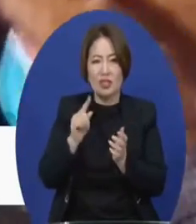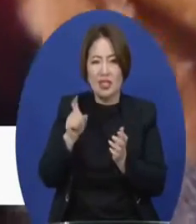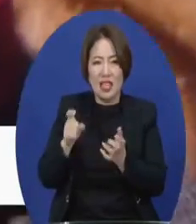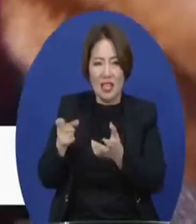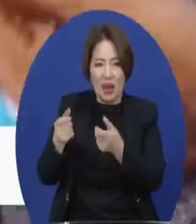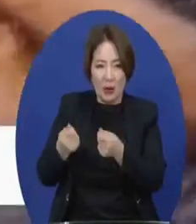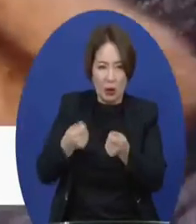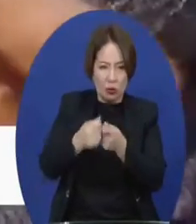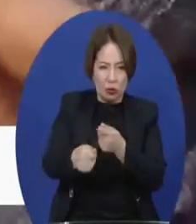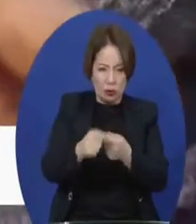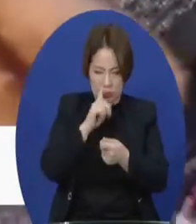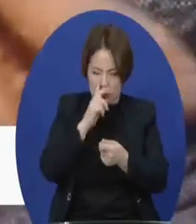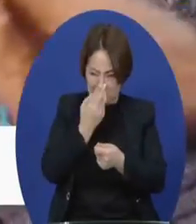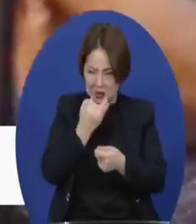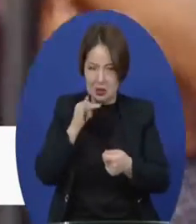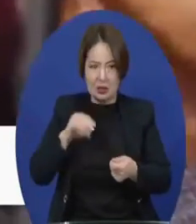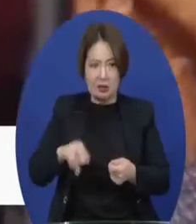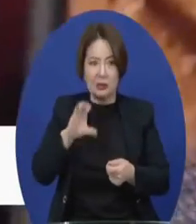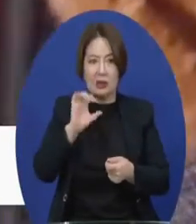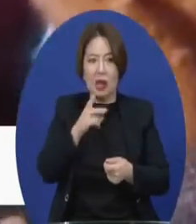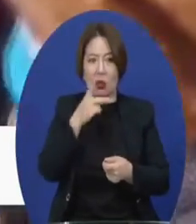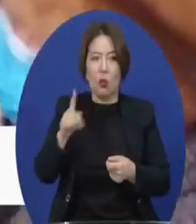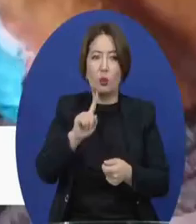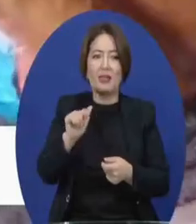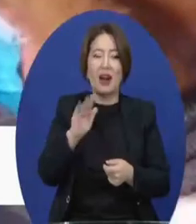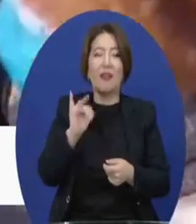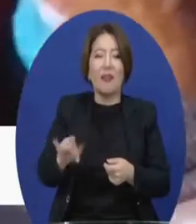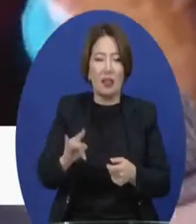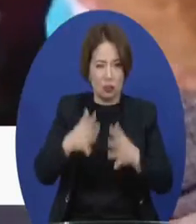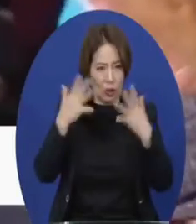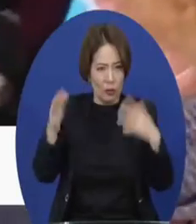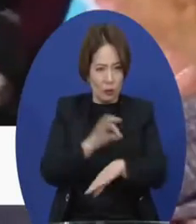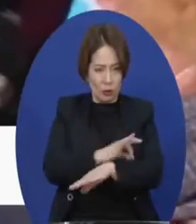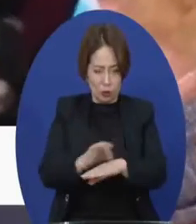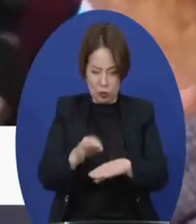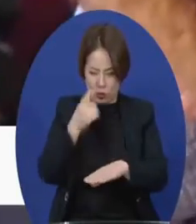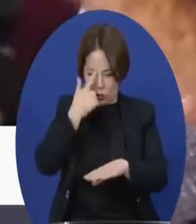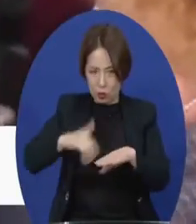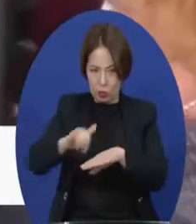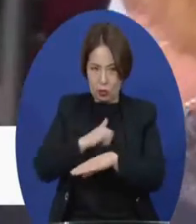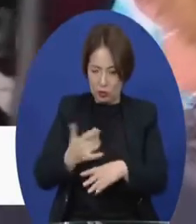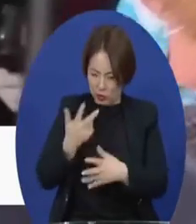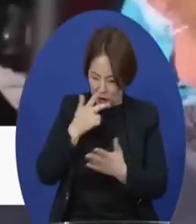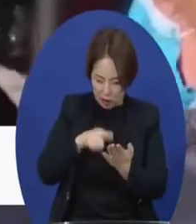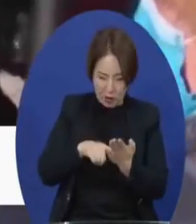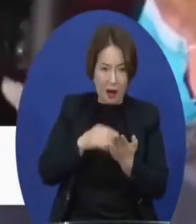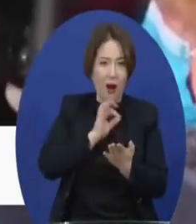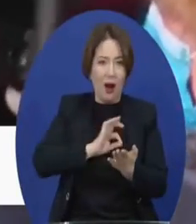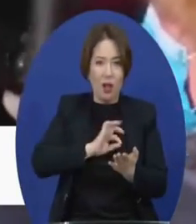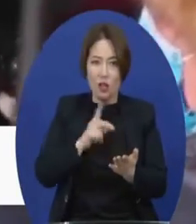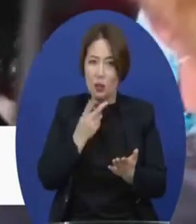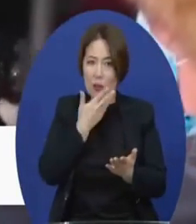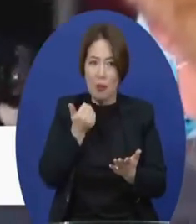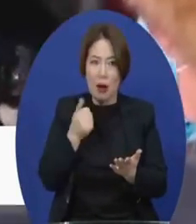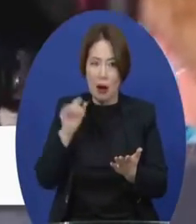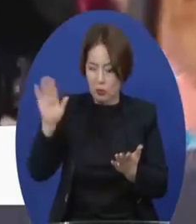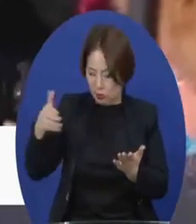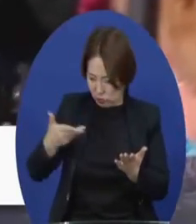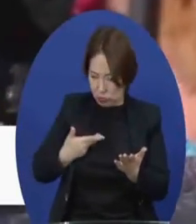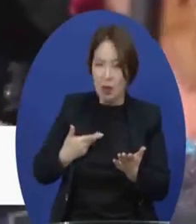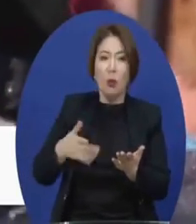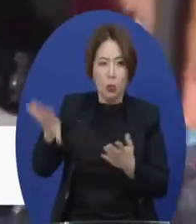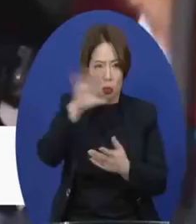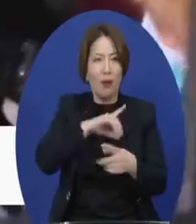төлөхөөр ийм байдалтай санхүүгийн загварчлалтай ийм том төсөл Монгол улсад ашиггүй гэдэг дээр бид бүхэн санал нэгцэн гэдэг